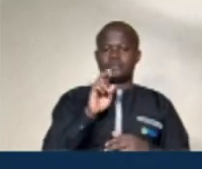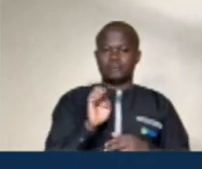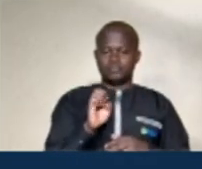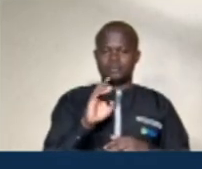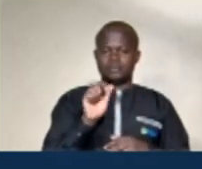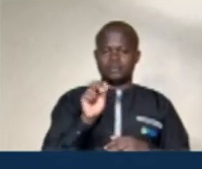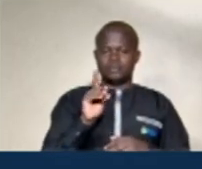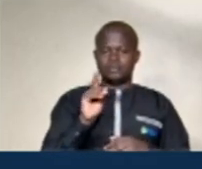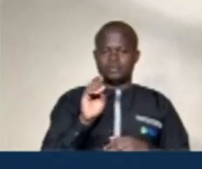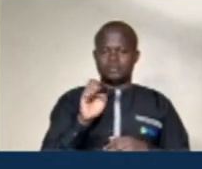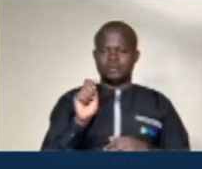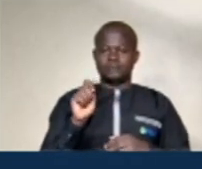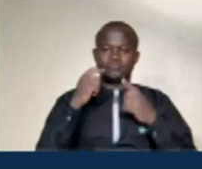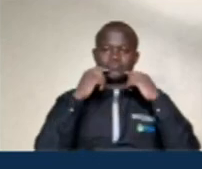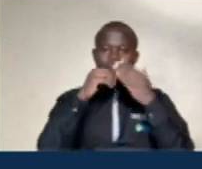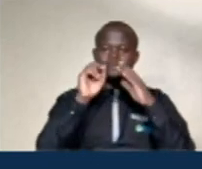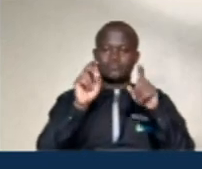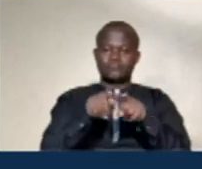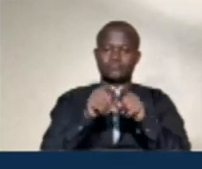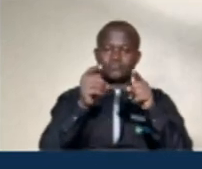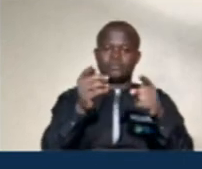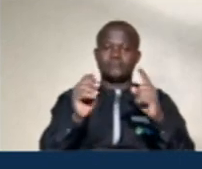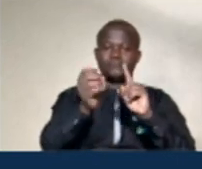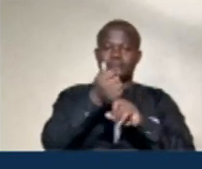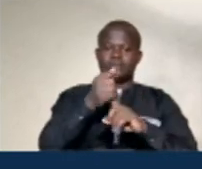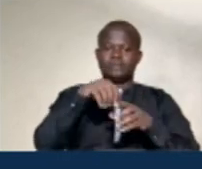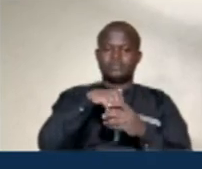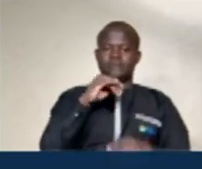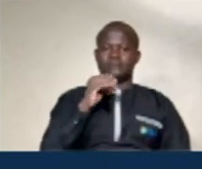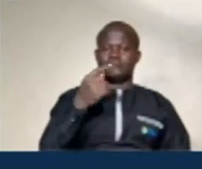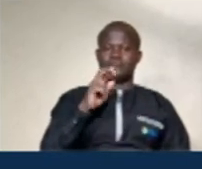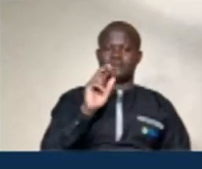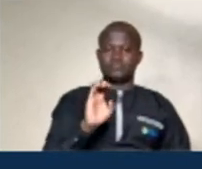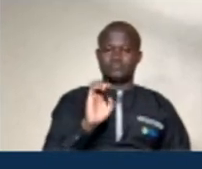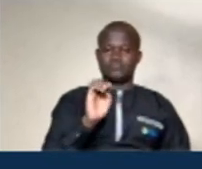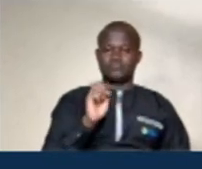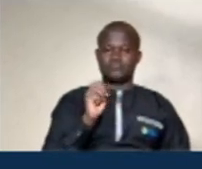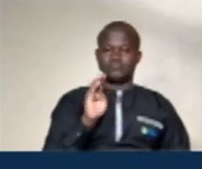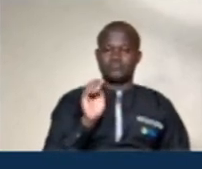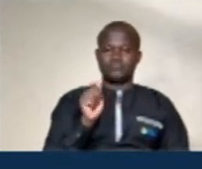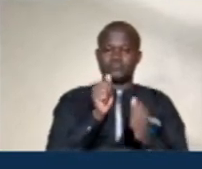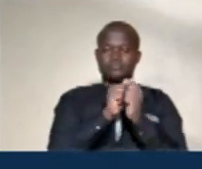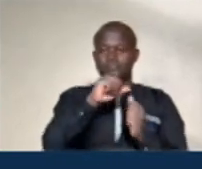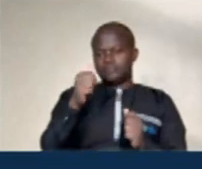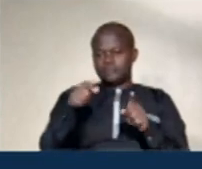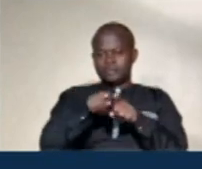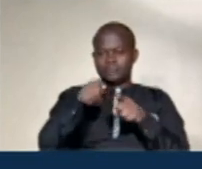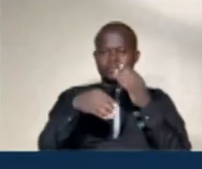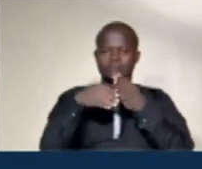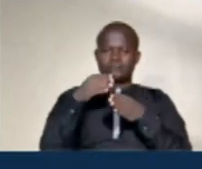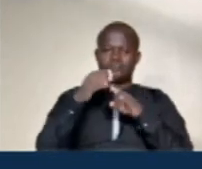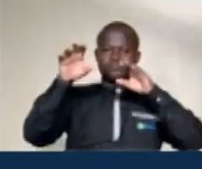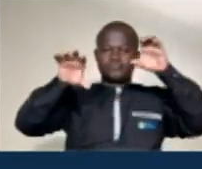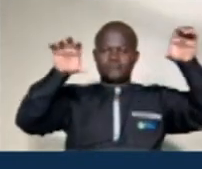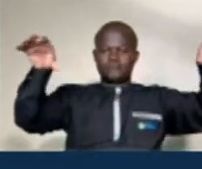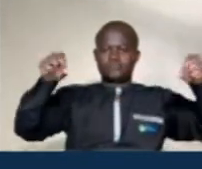Claudette yavuze ko kuba inyubako nk'iyi igezweho yuzuye muri IPRC Tumba ndetse n'izindi nkayo zirimo kubakwa hirya